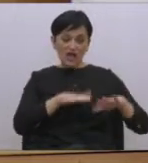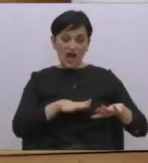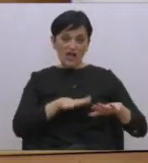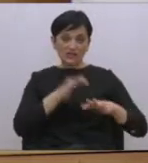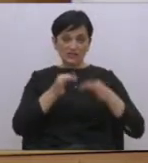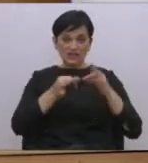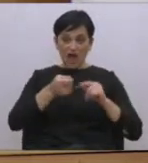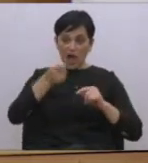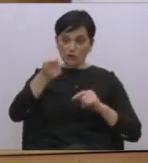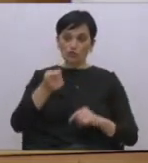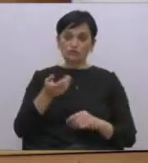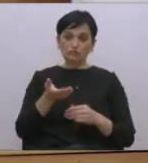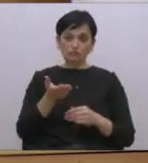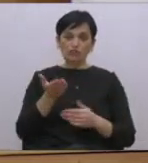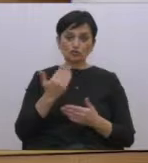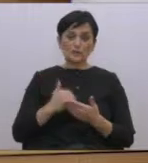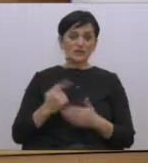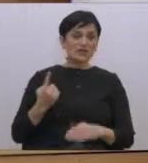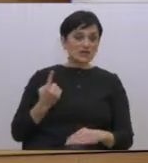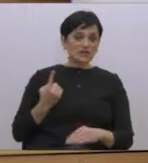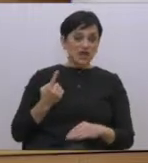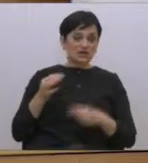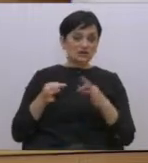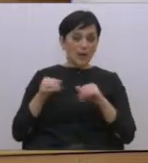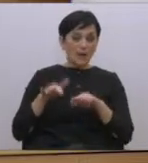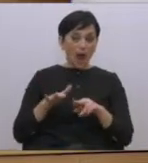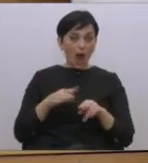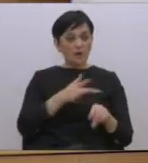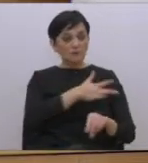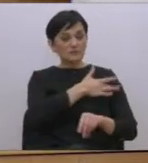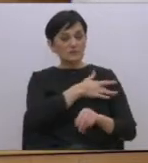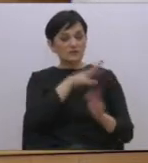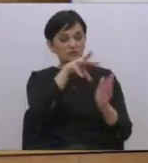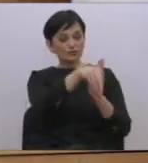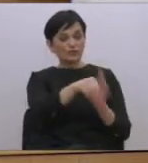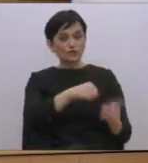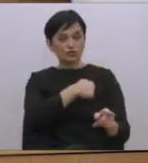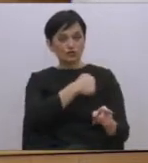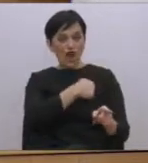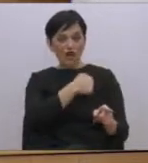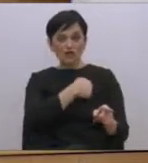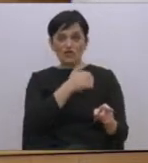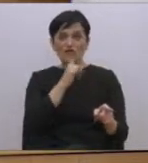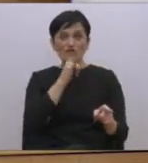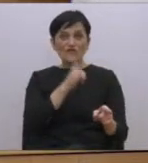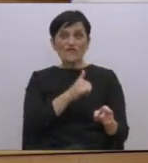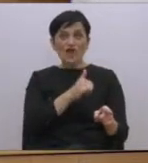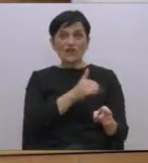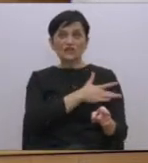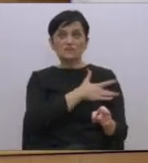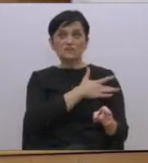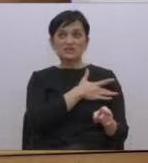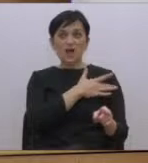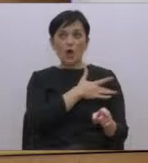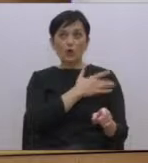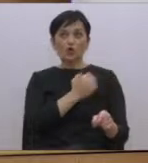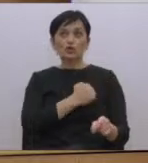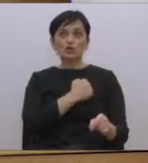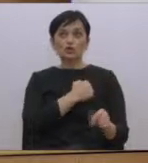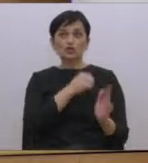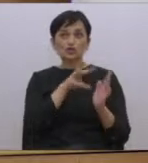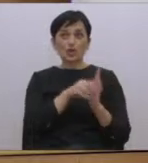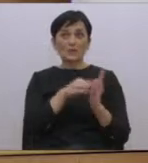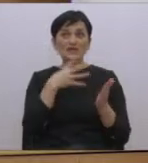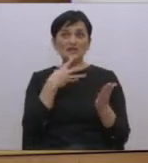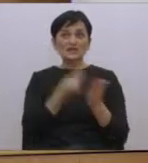și deșem, de dialog, sasamartul, gadat, cu ati leba, da, am drum de sahureb, deci cearșii, imitom rom, is verim sahurebs. Jarșim,